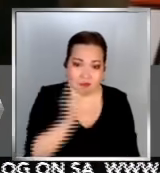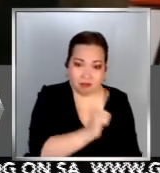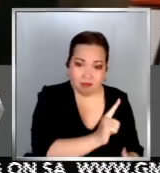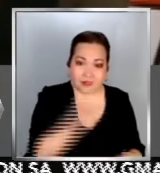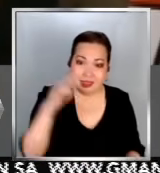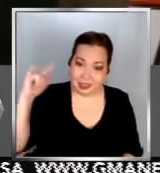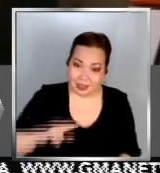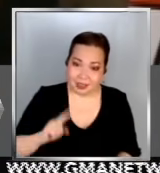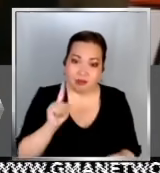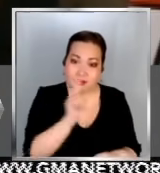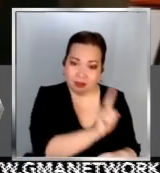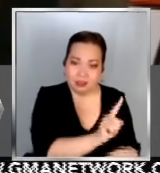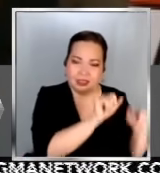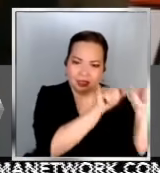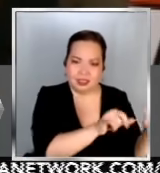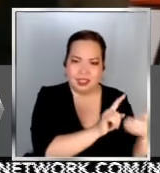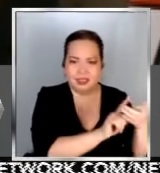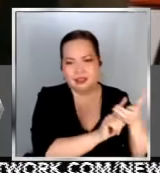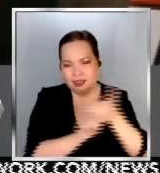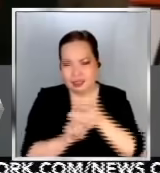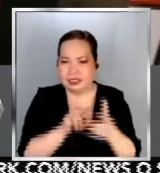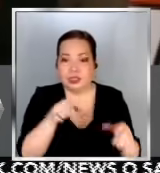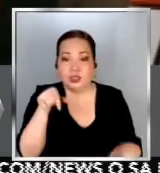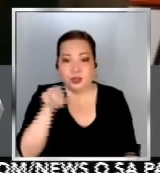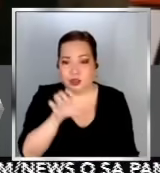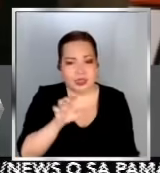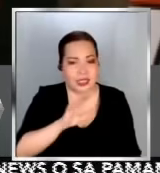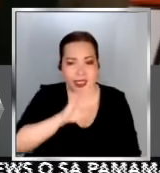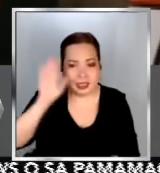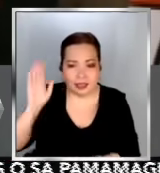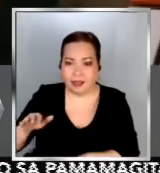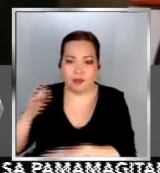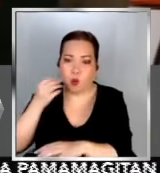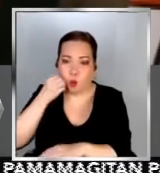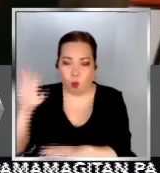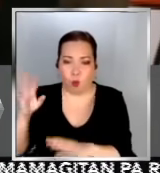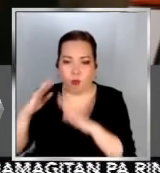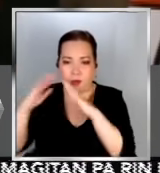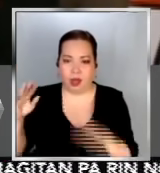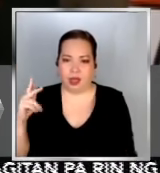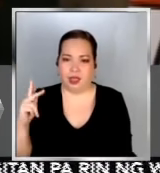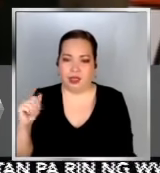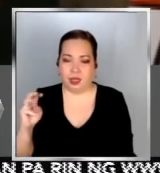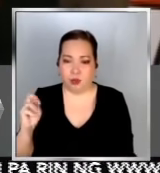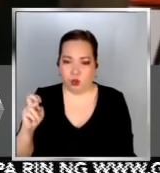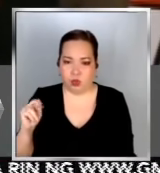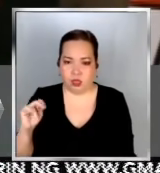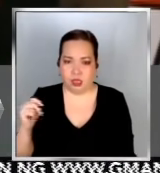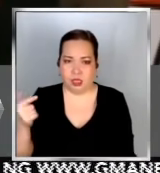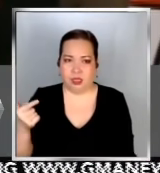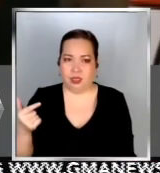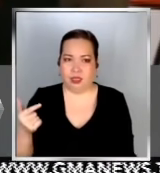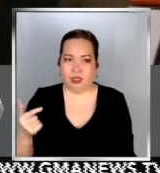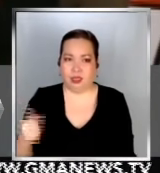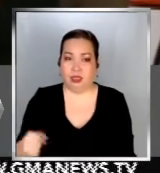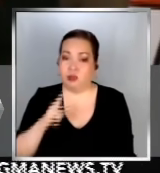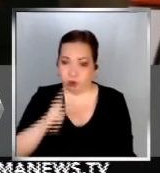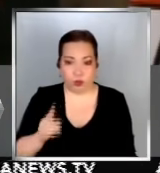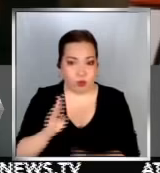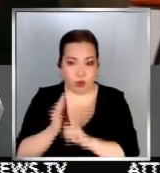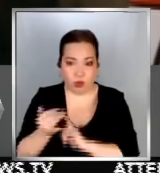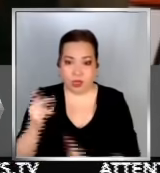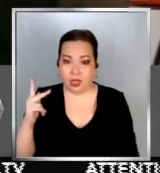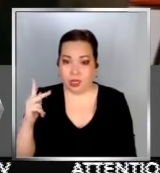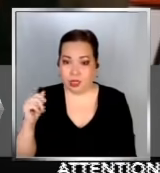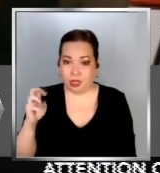mga kapitbahay, etc. Wala pa ring batayan para mag-lockdown. Kamuning is in fact one of the barangays in our city with